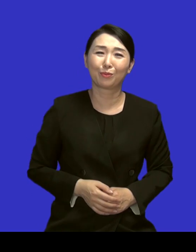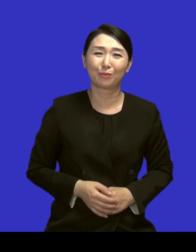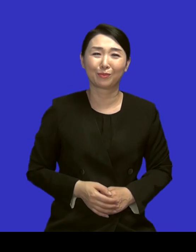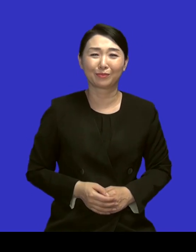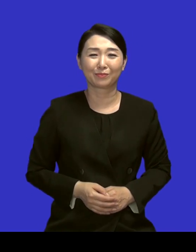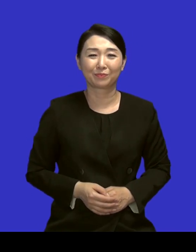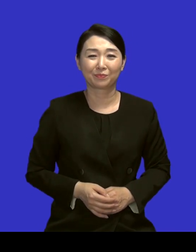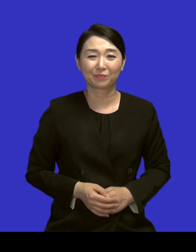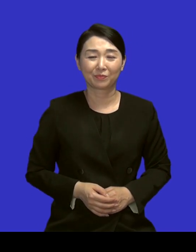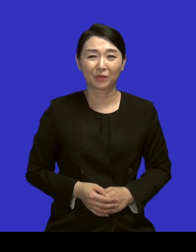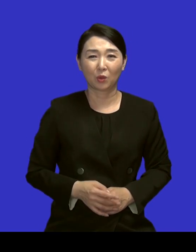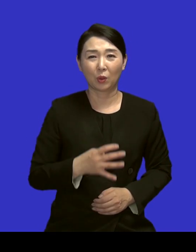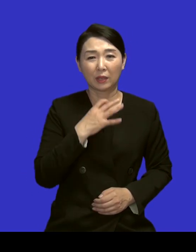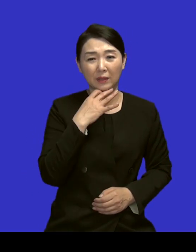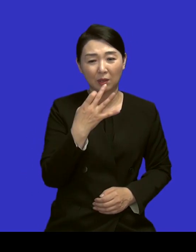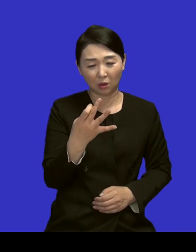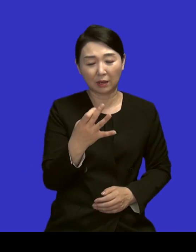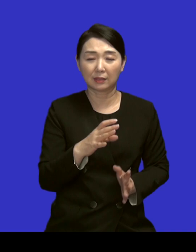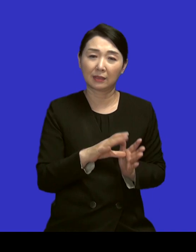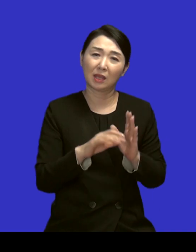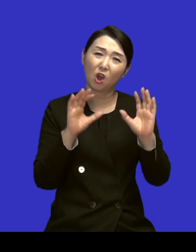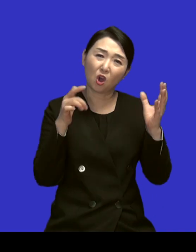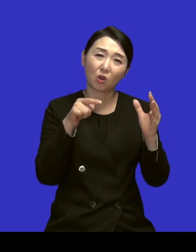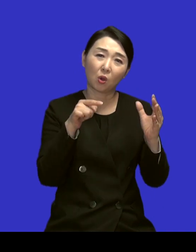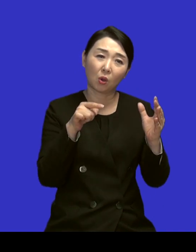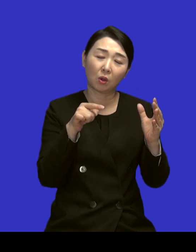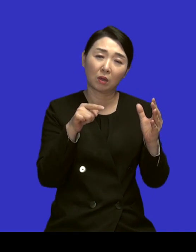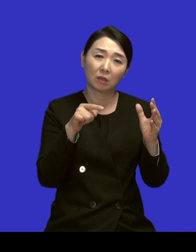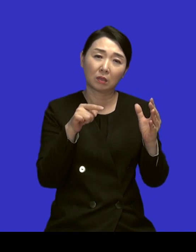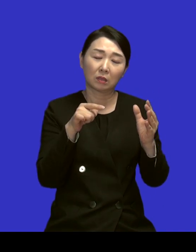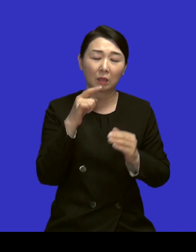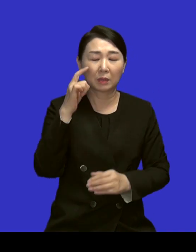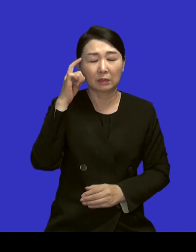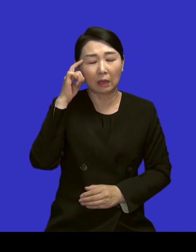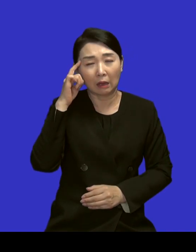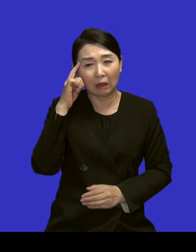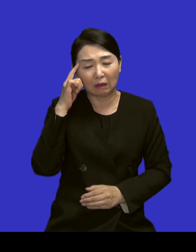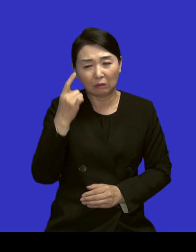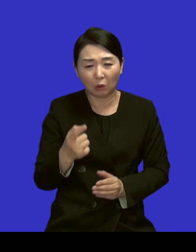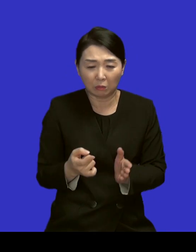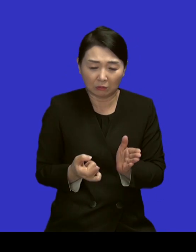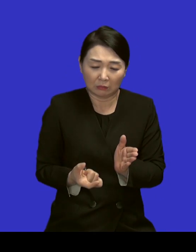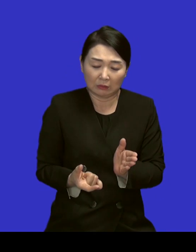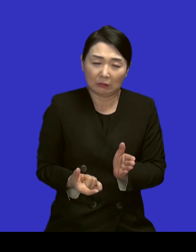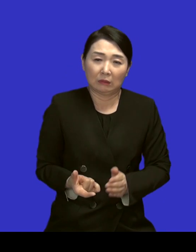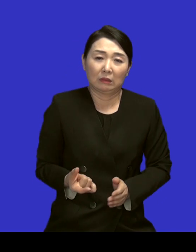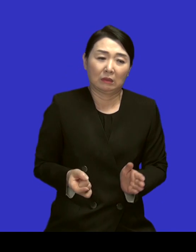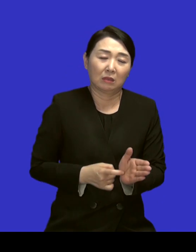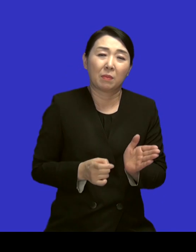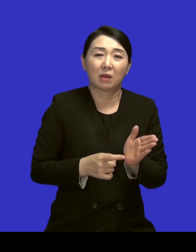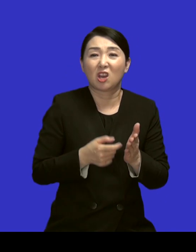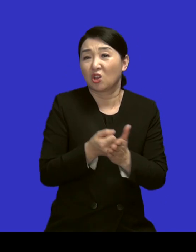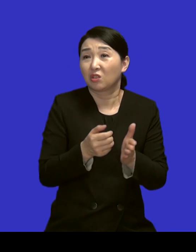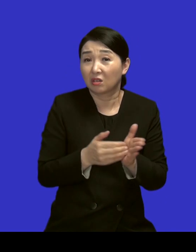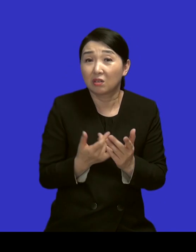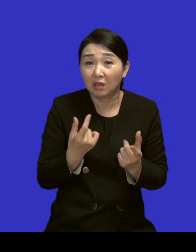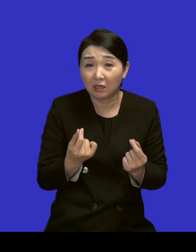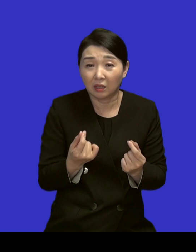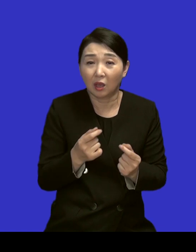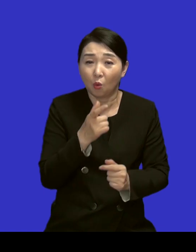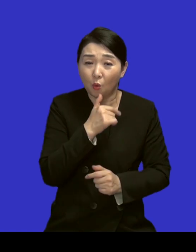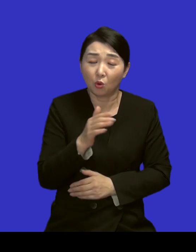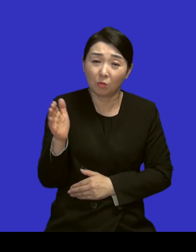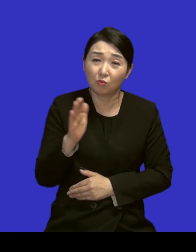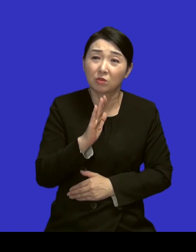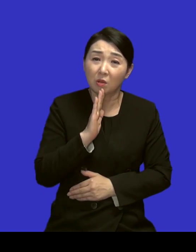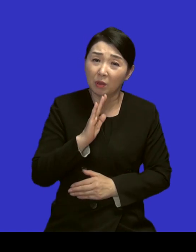보면 사실 좀 어린 나이에 좀 즉흥적이랄까 감정적으로 좀 반응을 했는데 막상 이제 그 다음 주 월요일부터는 현실이잖아요. 좀